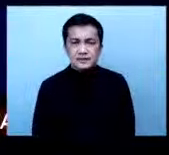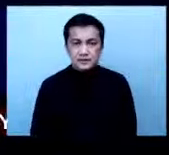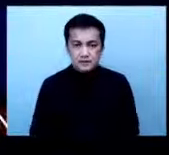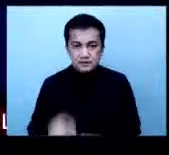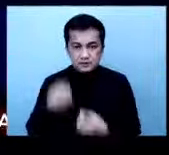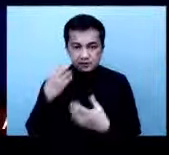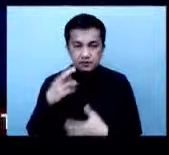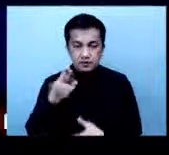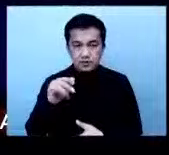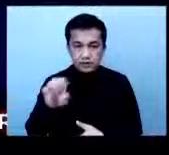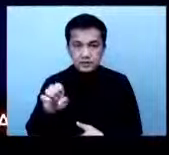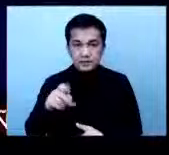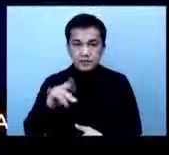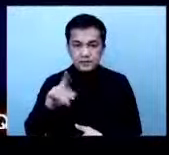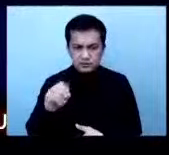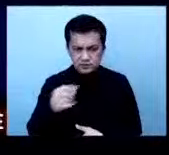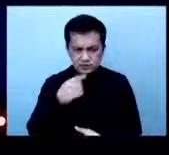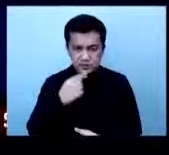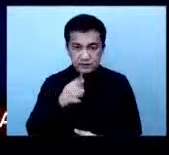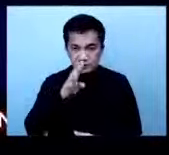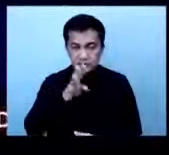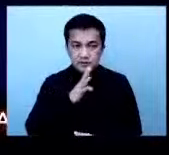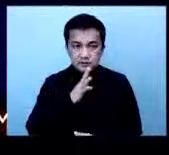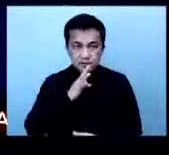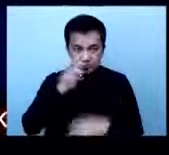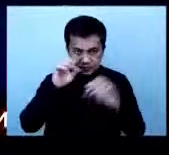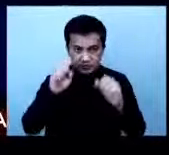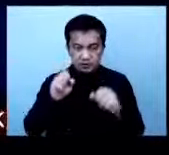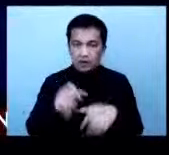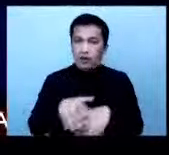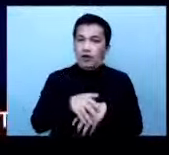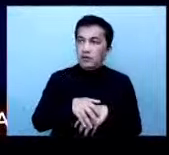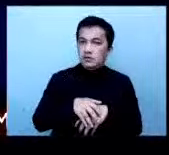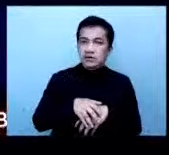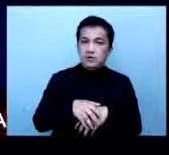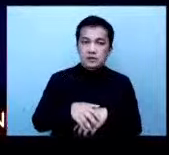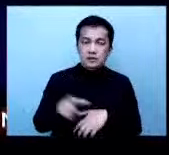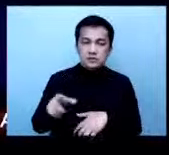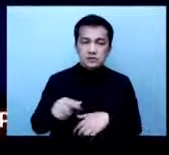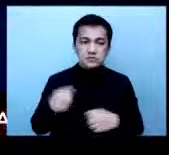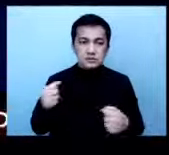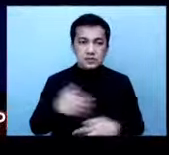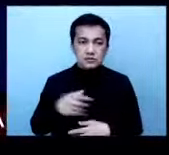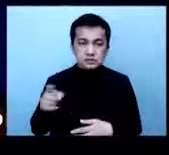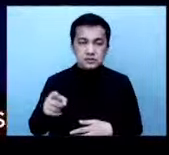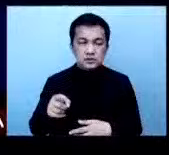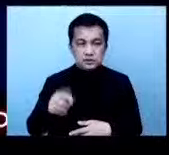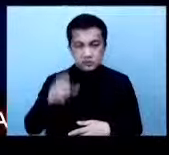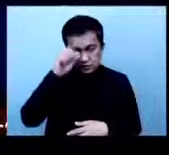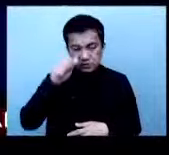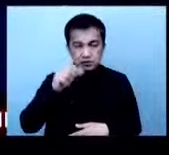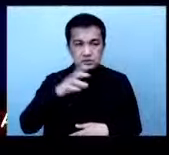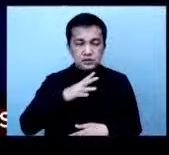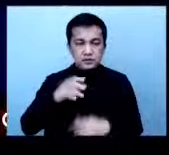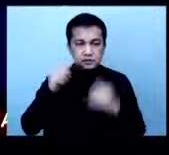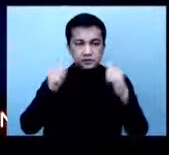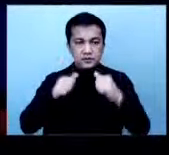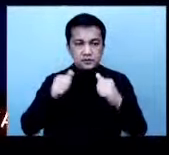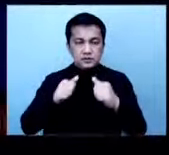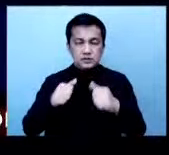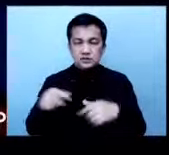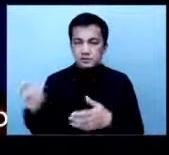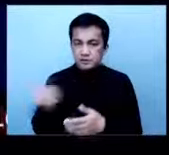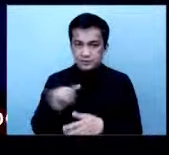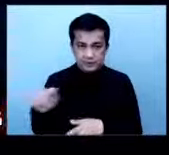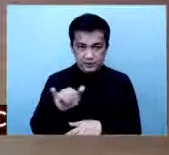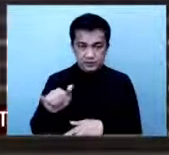Roque at panelo ang sinabi ng pangulo na horrified siya sa umanoy Gentleman's agreement pareho nilang pinanindigan ang kanilang mga